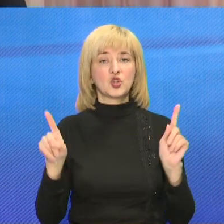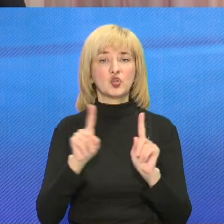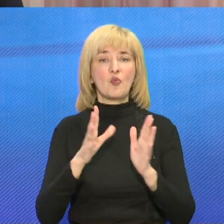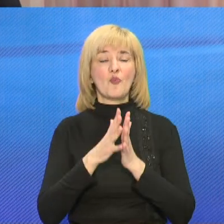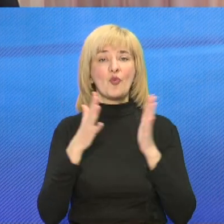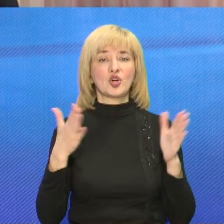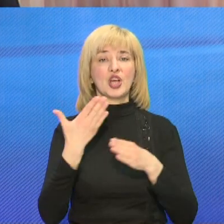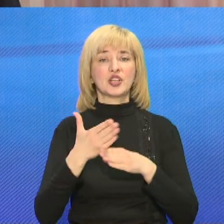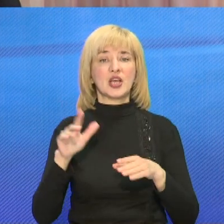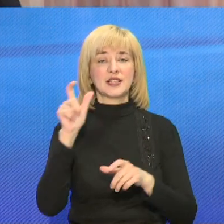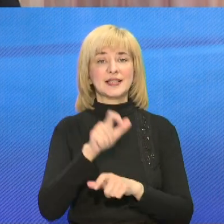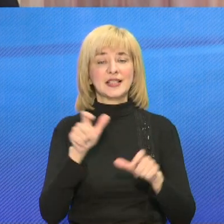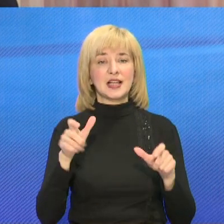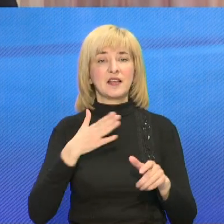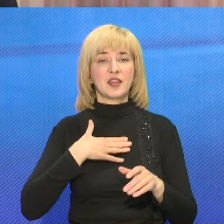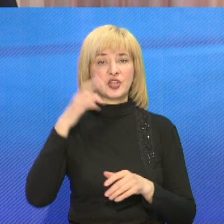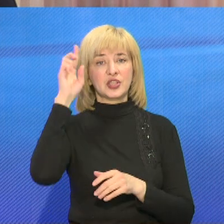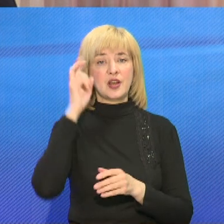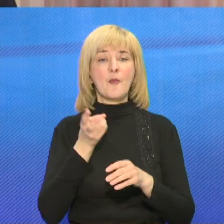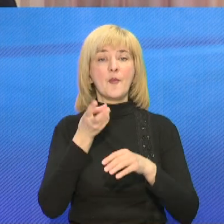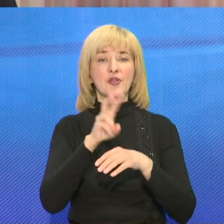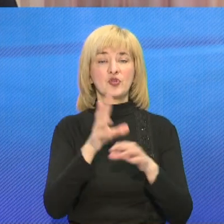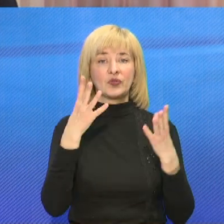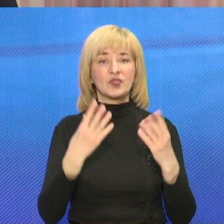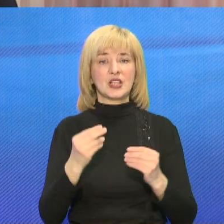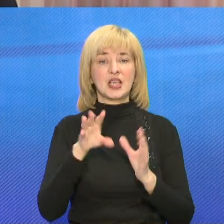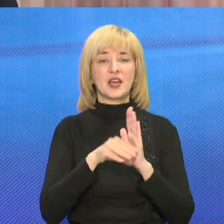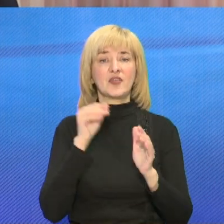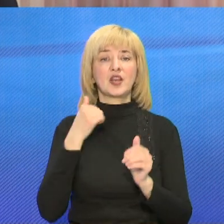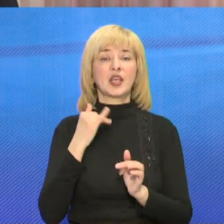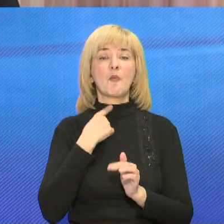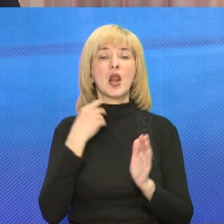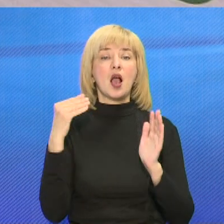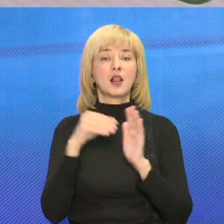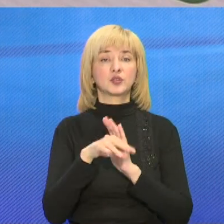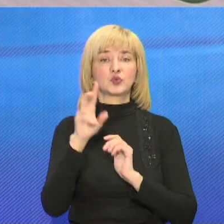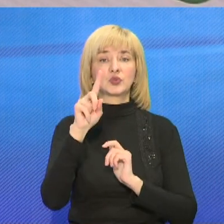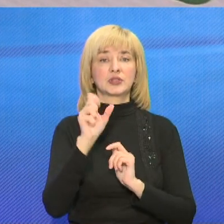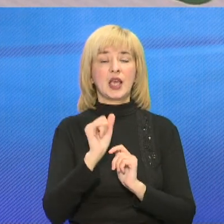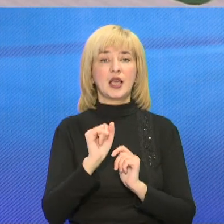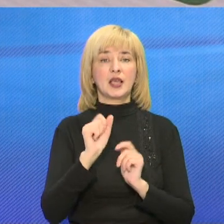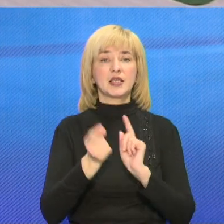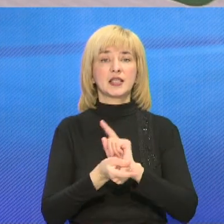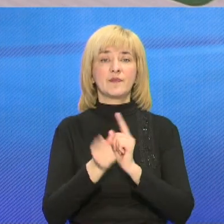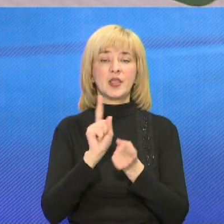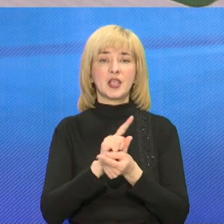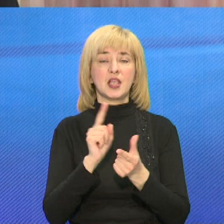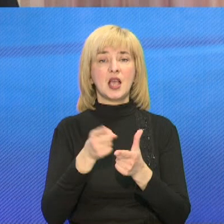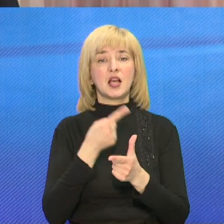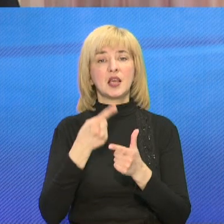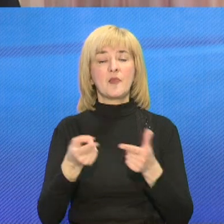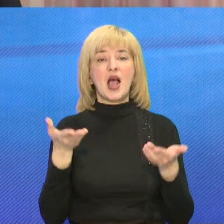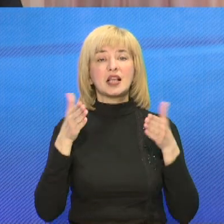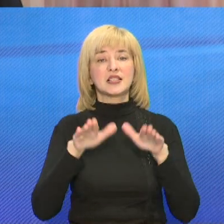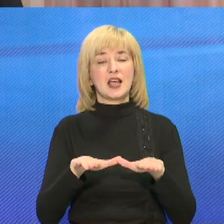населения нашей страны придет в день референдума и проголосует за изменения, либо оставит Конституцию в том